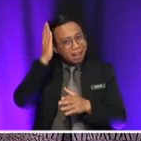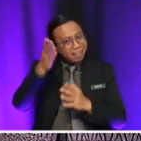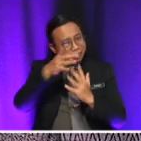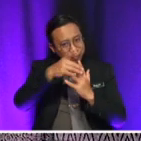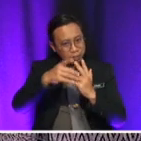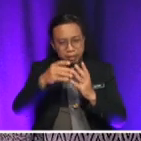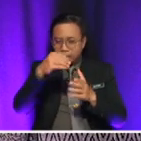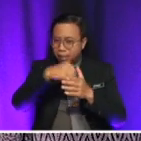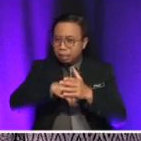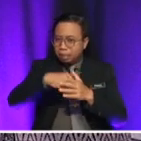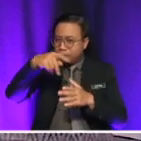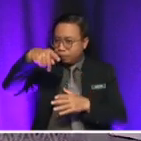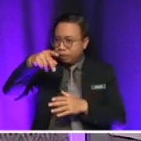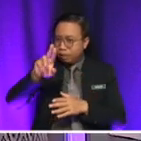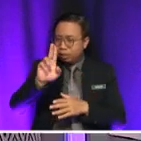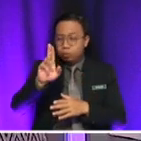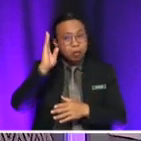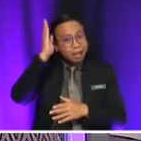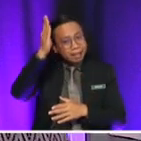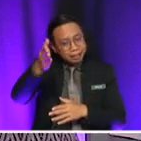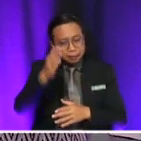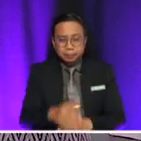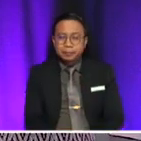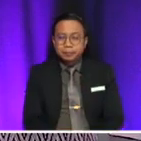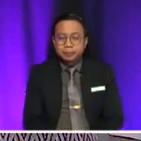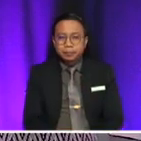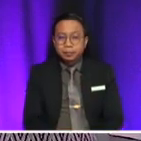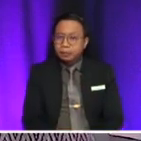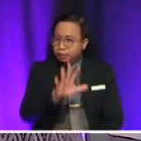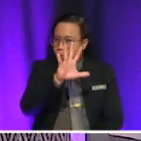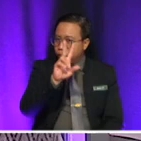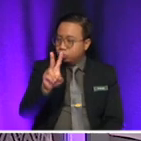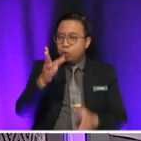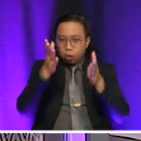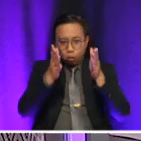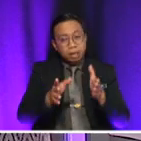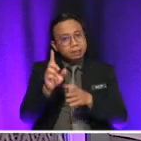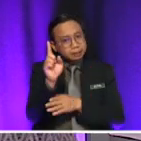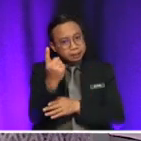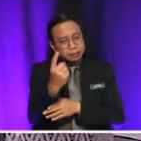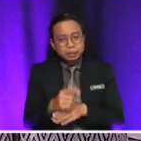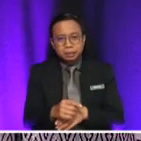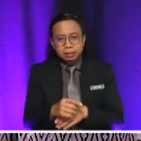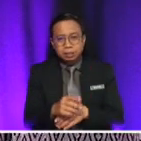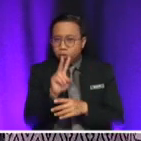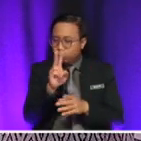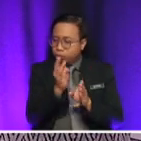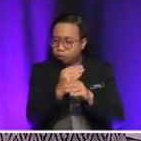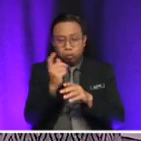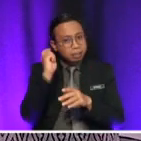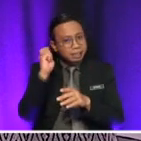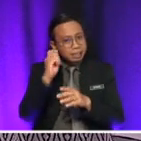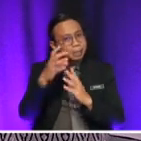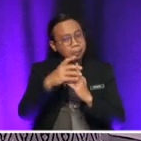dalam pilihan radio yang akan datang kata putusnya 52 orang daripada dua bentuk tadi kita hanya